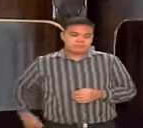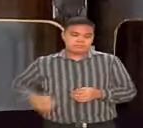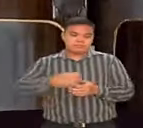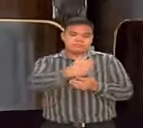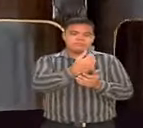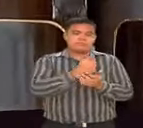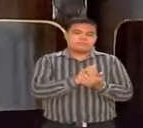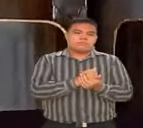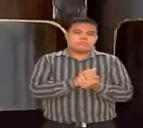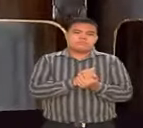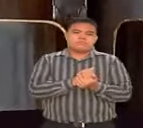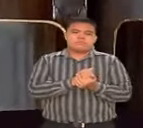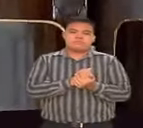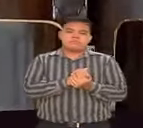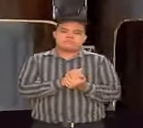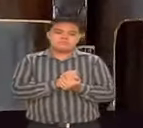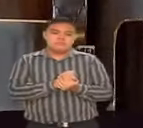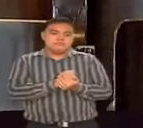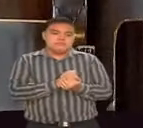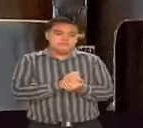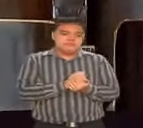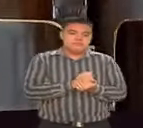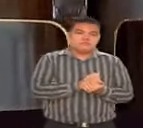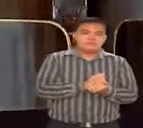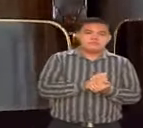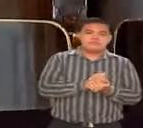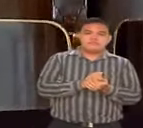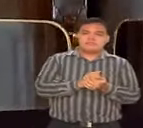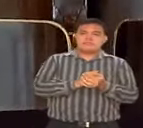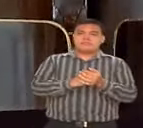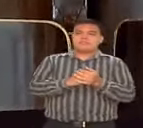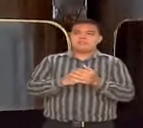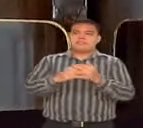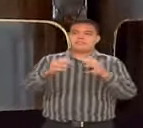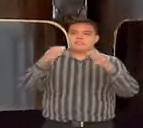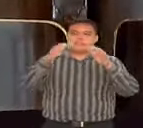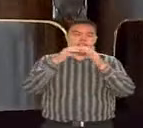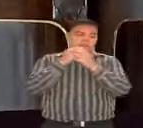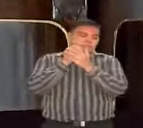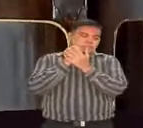Kung sa mga yun, magpapungsoy ka, magpadedicate ka, naragyo na ng duha.